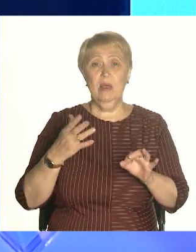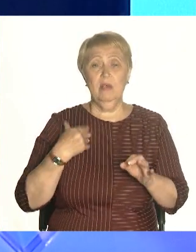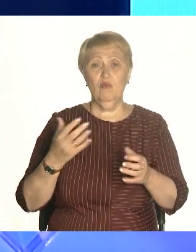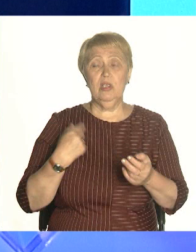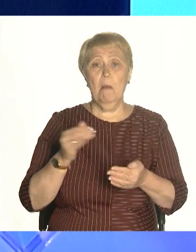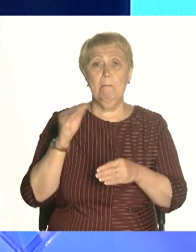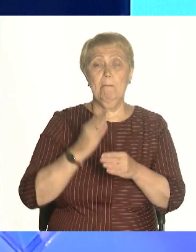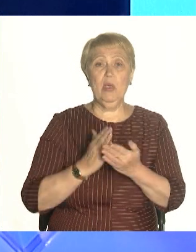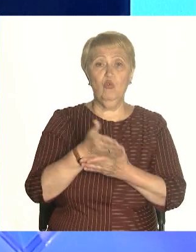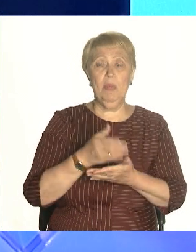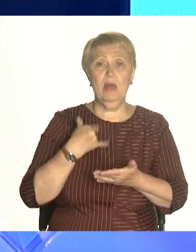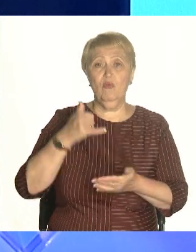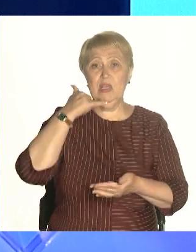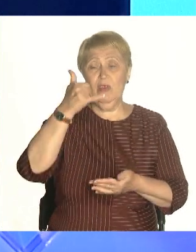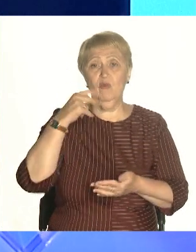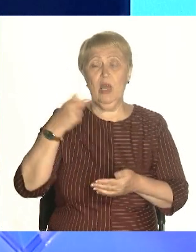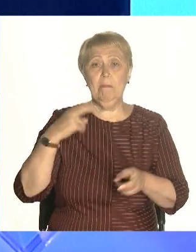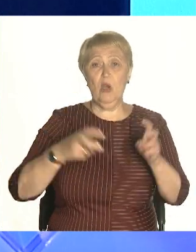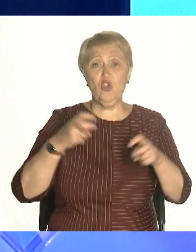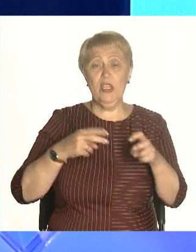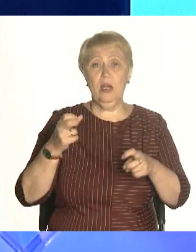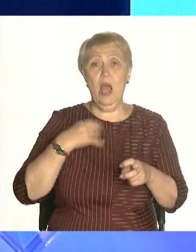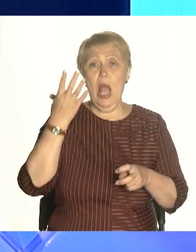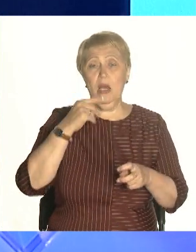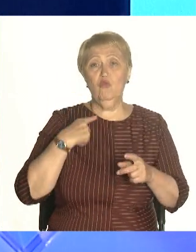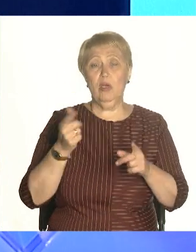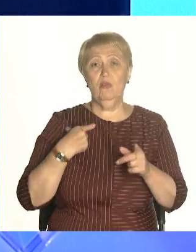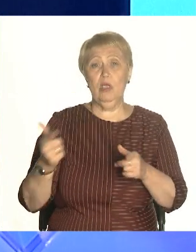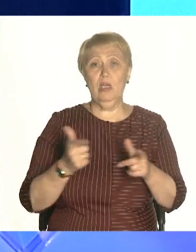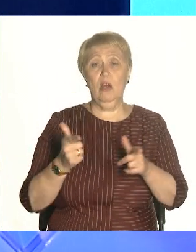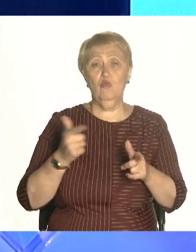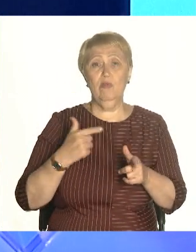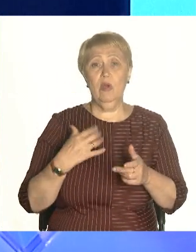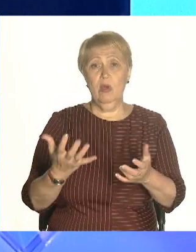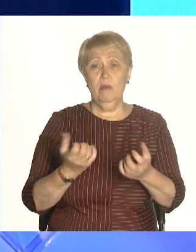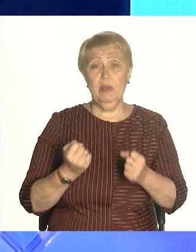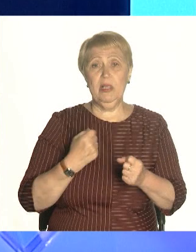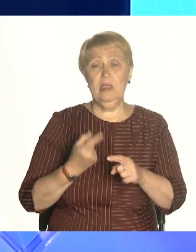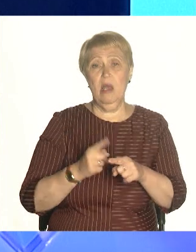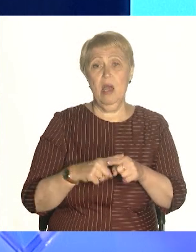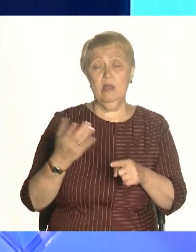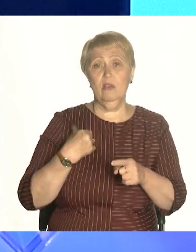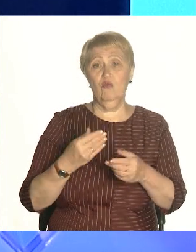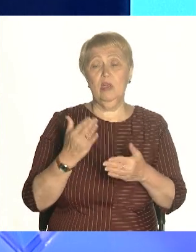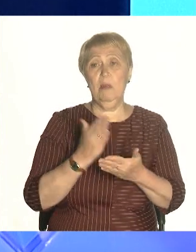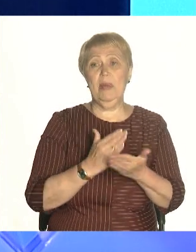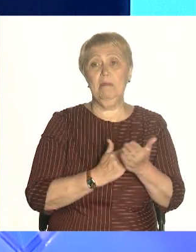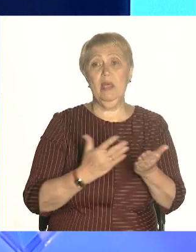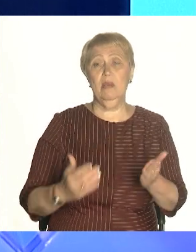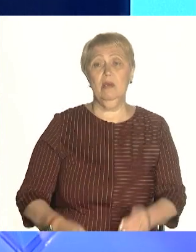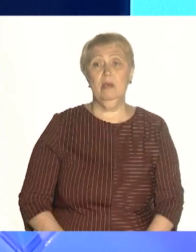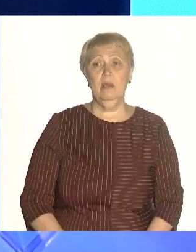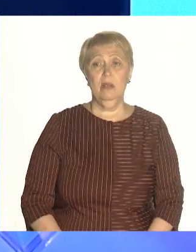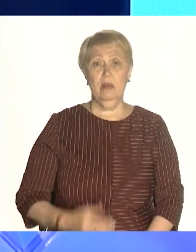мошенника, который готов приобрести этот предмет. Он сообщает о том, что вот он перевел